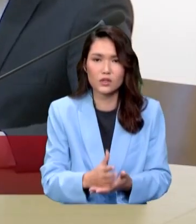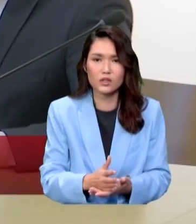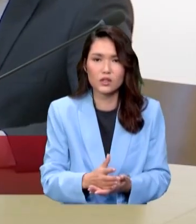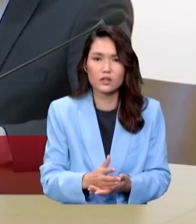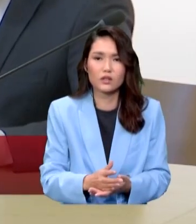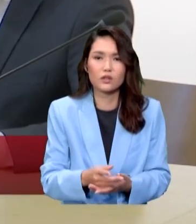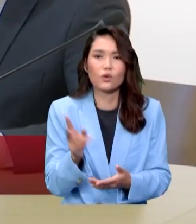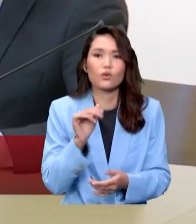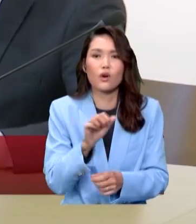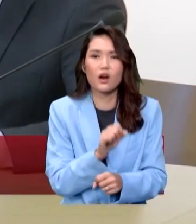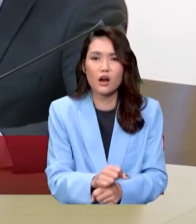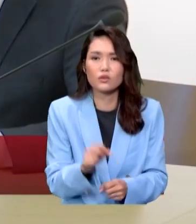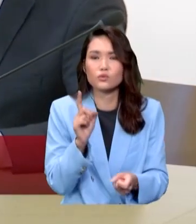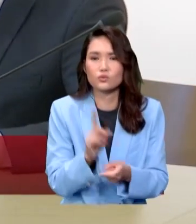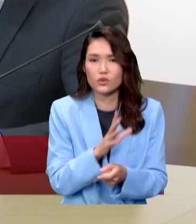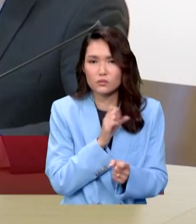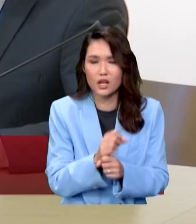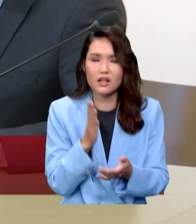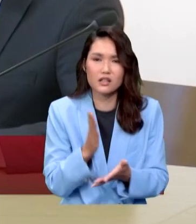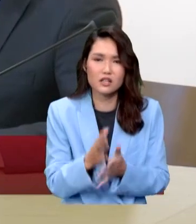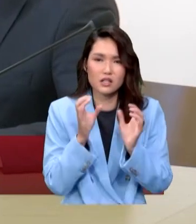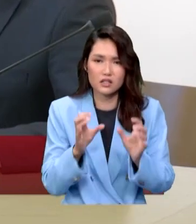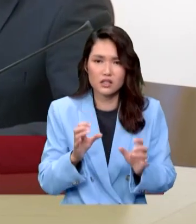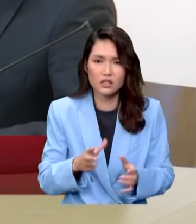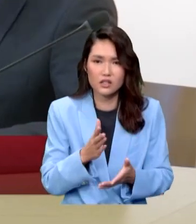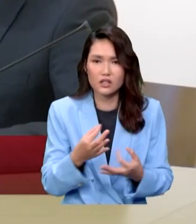Чтобы остановить, должно быть основание. Есть основание?